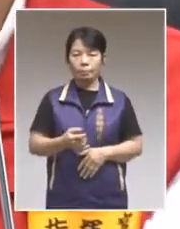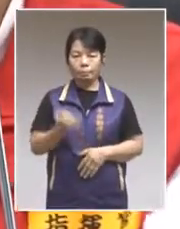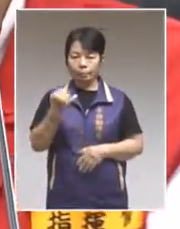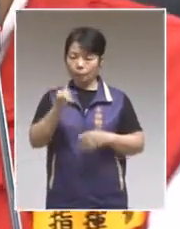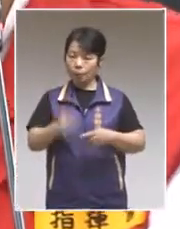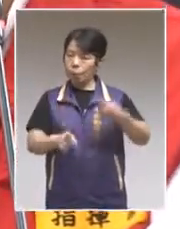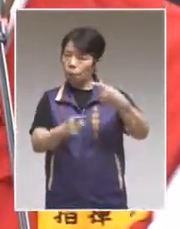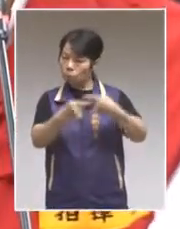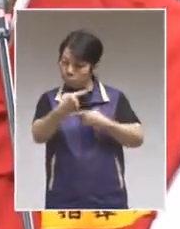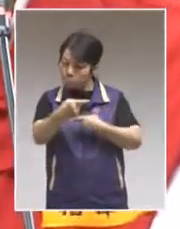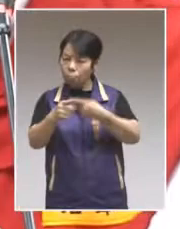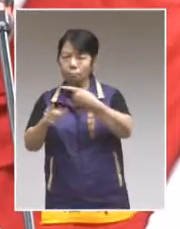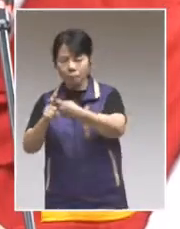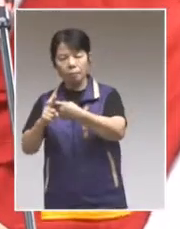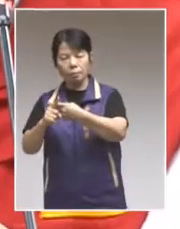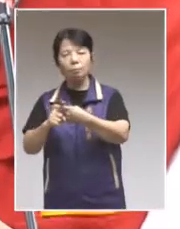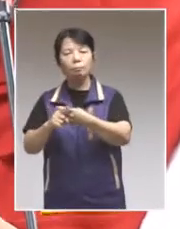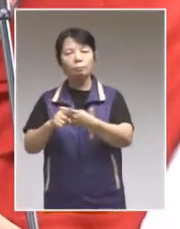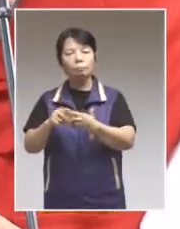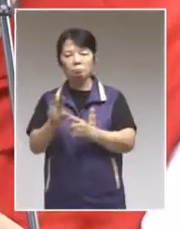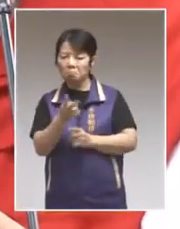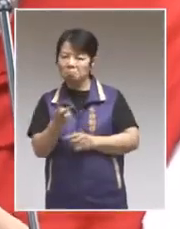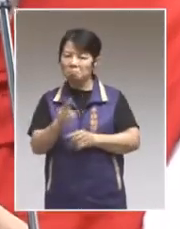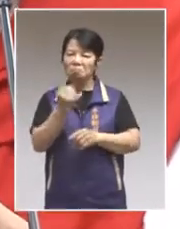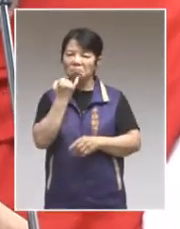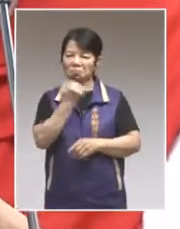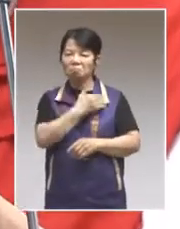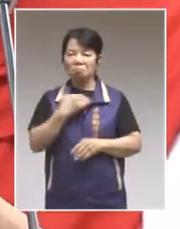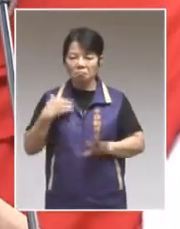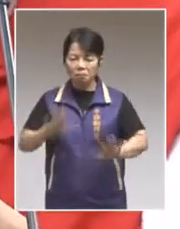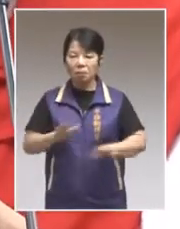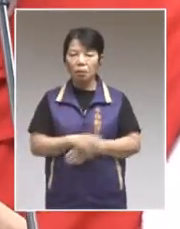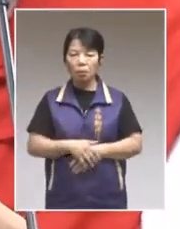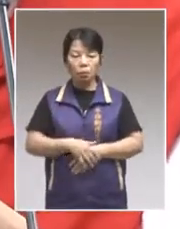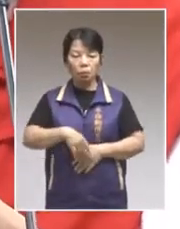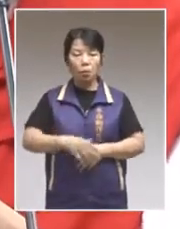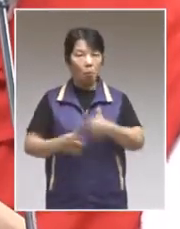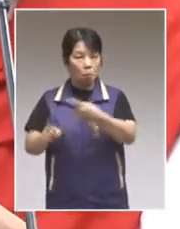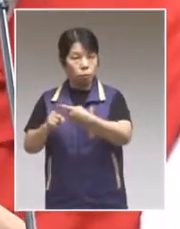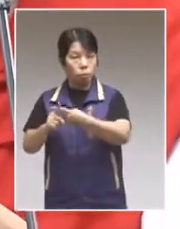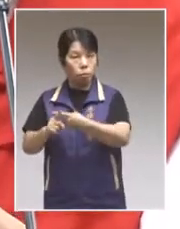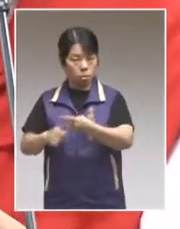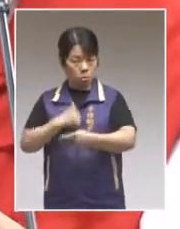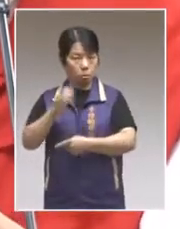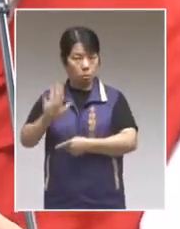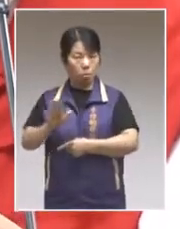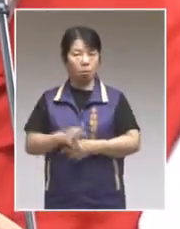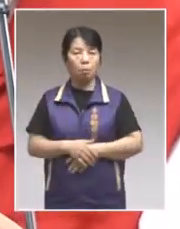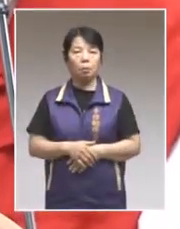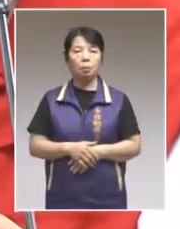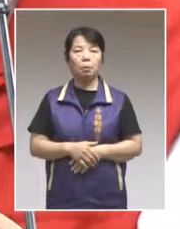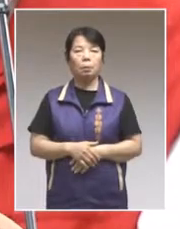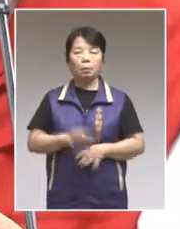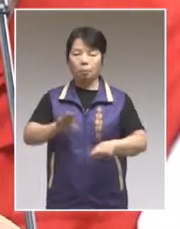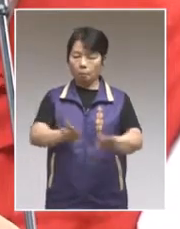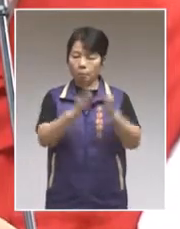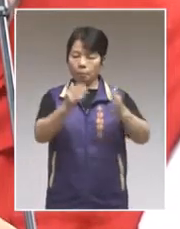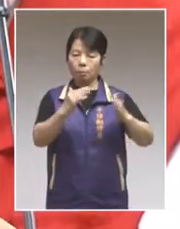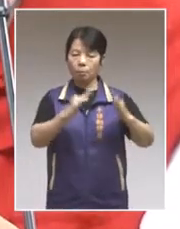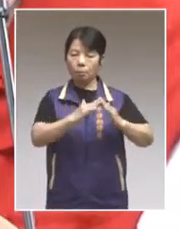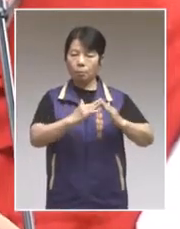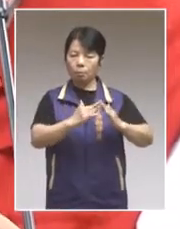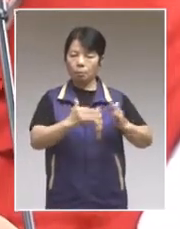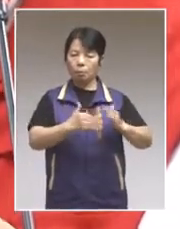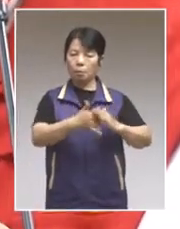性，那也有可能是阴性，假如是阳性，那就是确诊个案，好，因为 PCR 已经阳性，确诊个案就开始居家照护隔